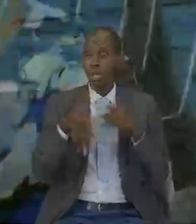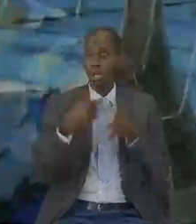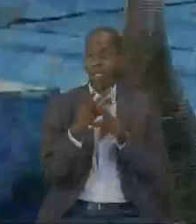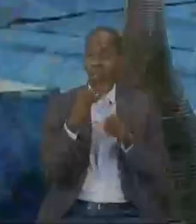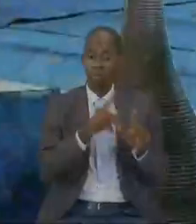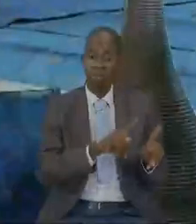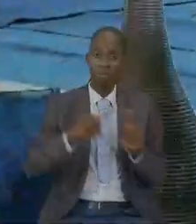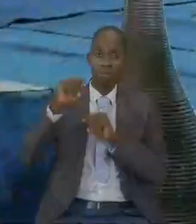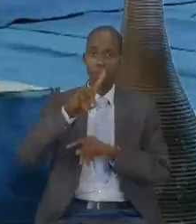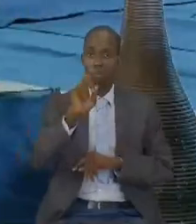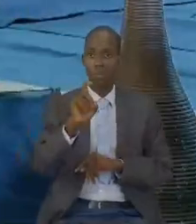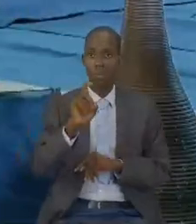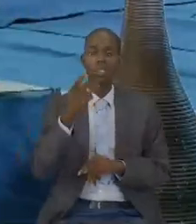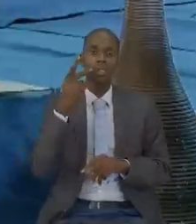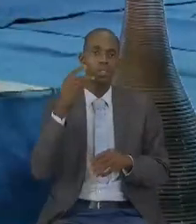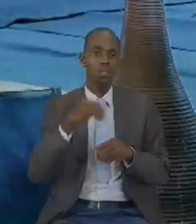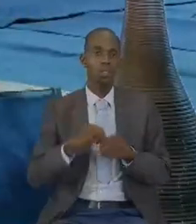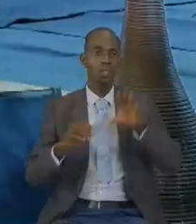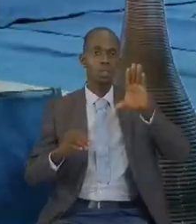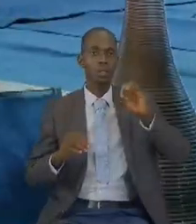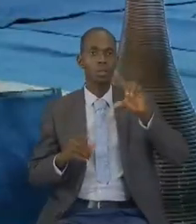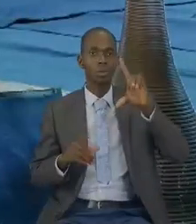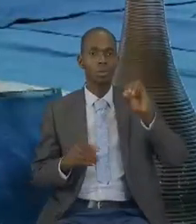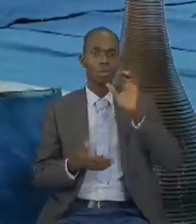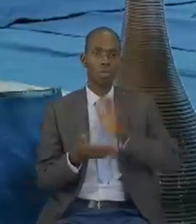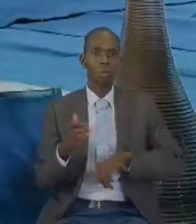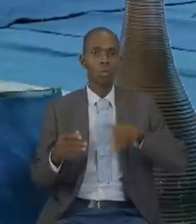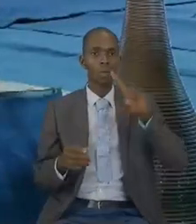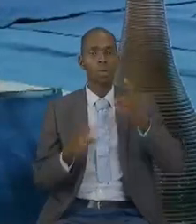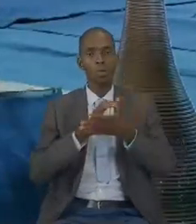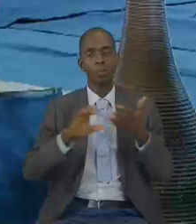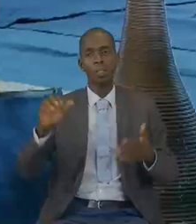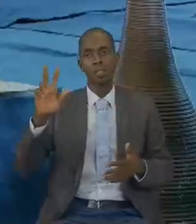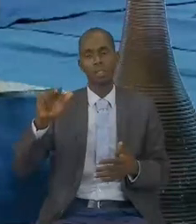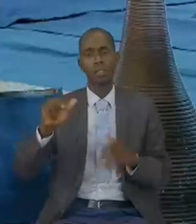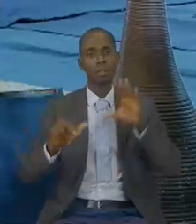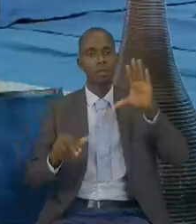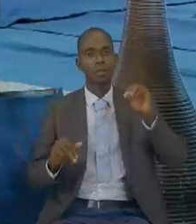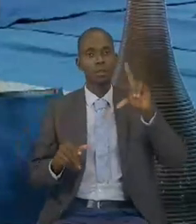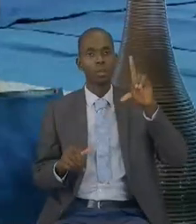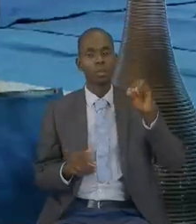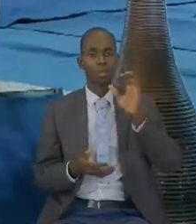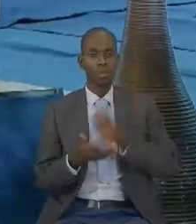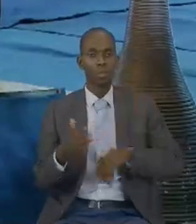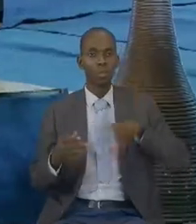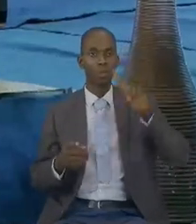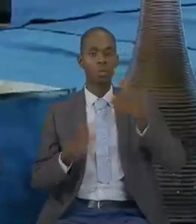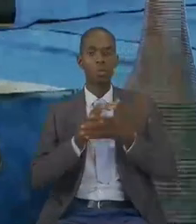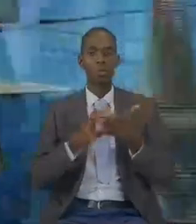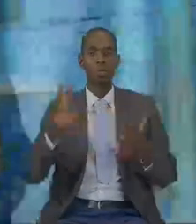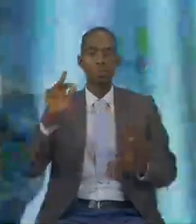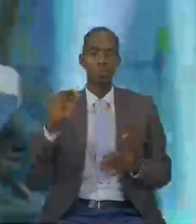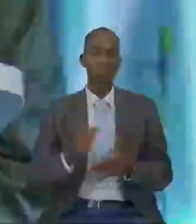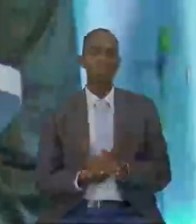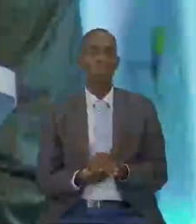Est-ce que tu veux ce type de transport? Colossiens chapitre 1, verset 13. Colossiens